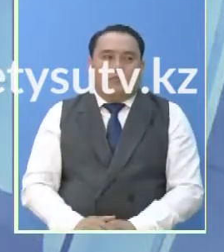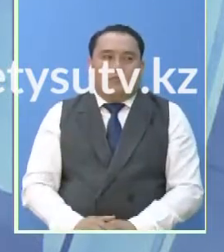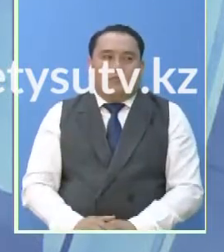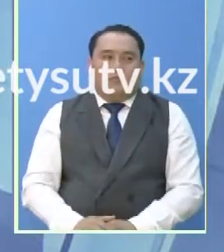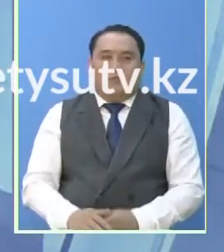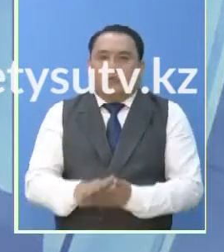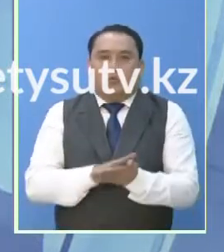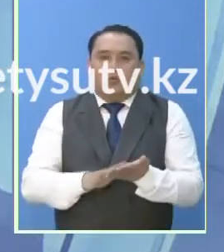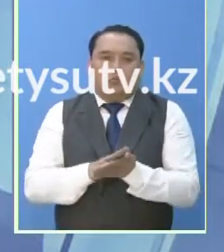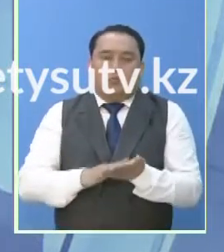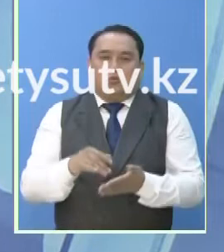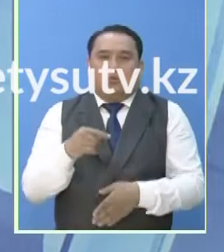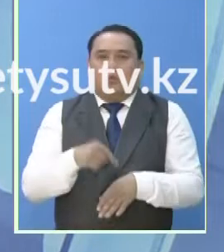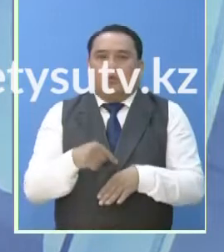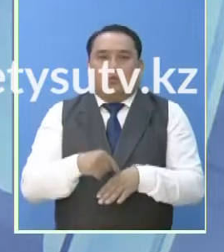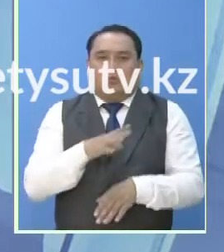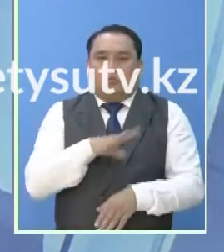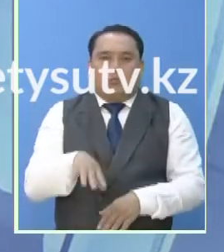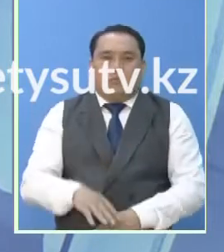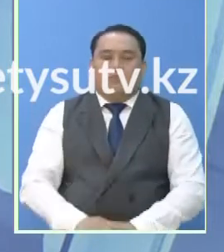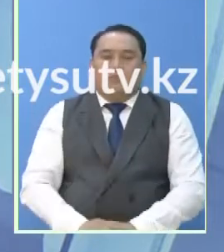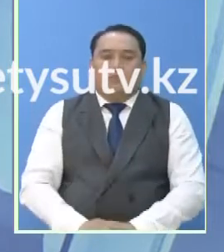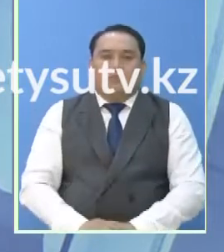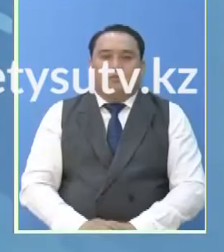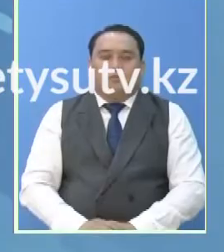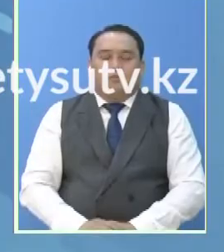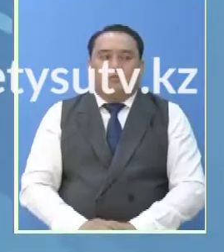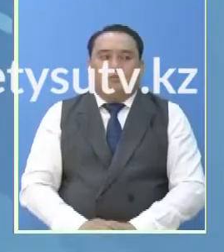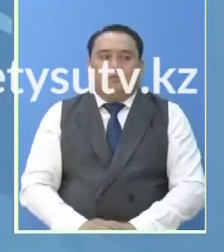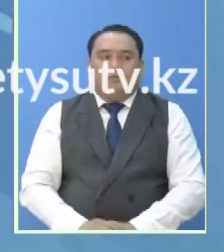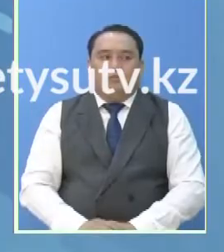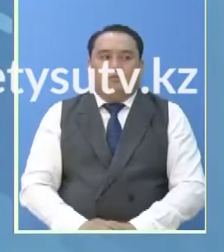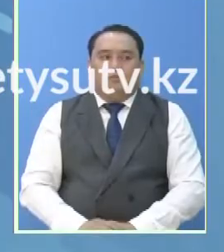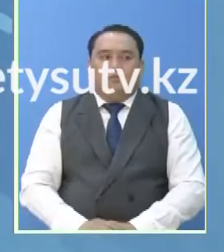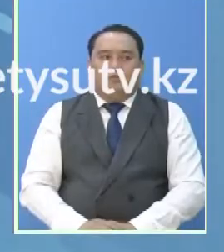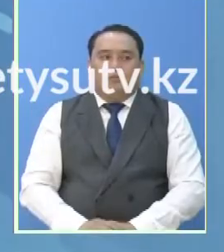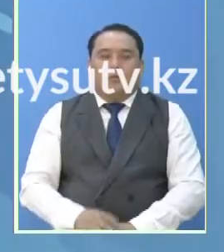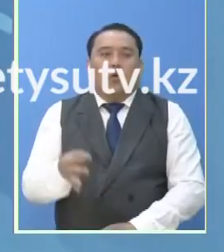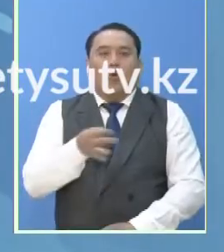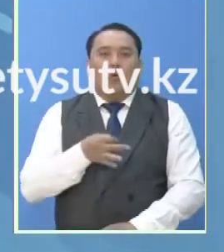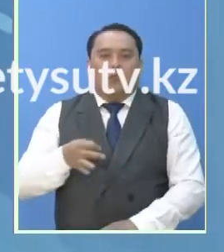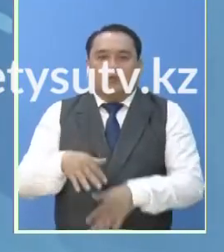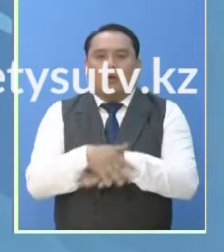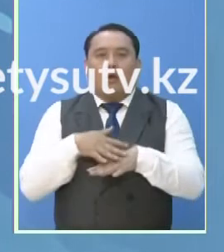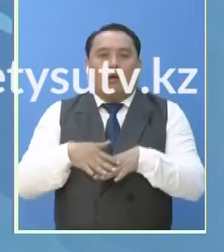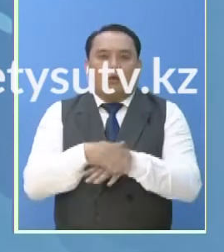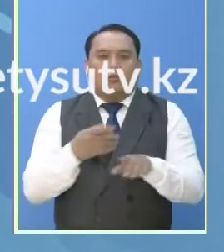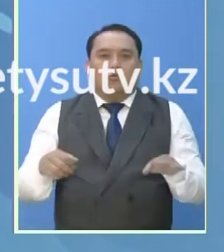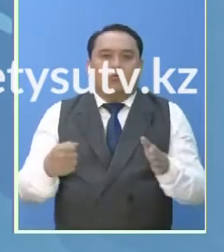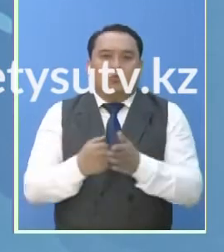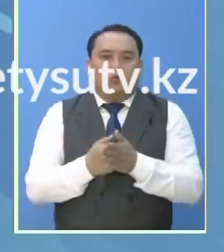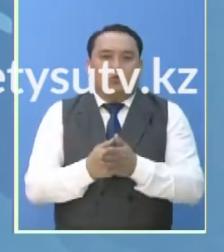ретте менде ешқандай ештеңке реакция ештеңке болған жоқ. Жақсы. Ерғали мырза, енді мынау облыс тұрғындары осы уақытқа